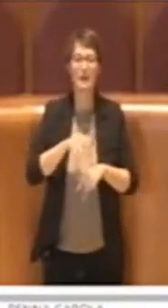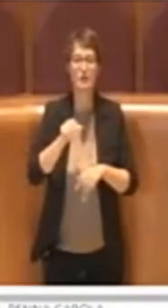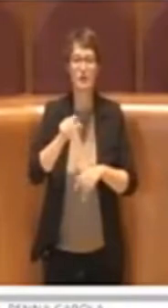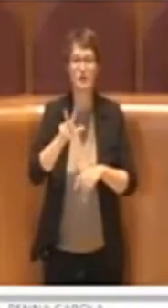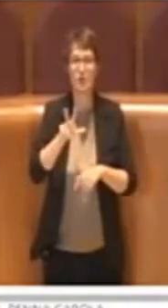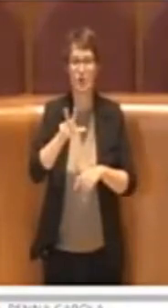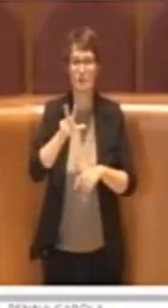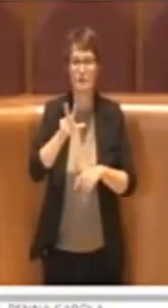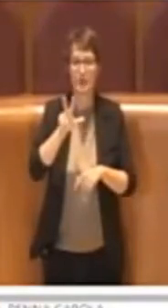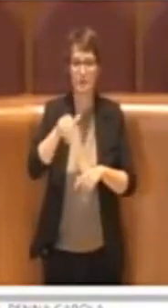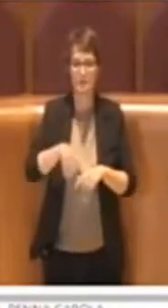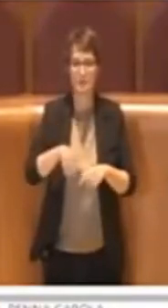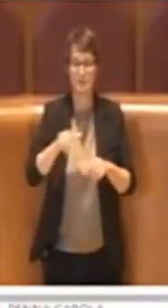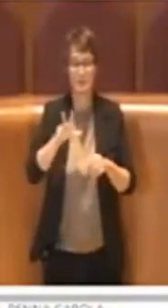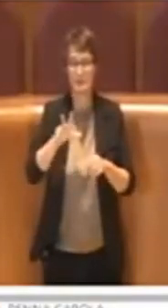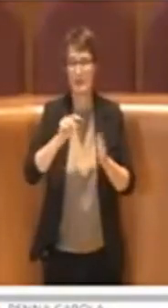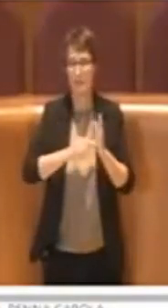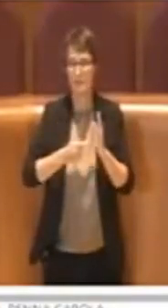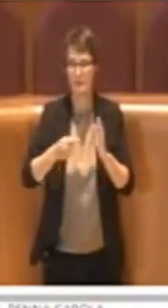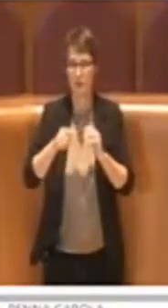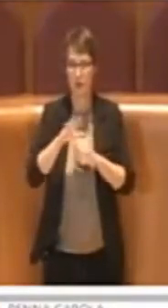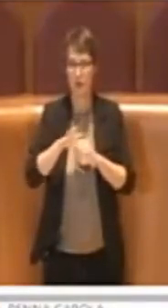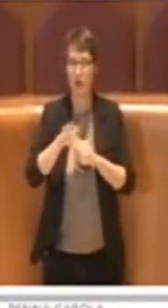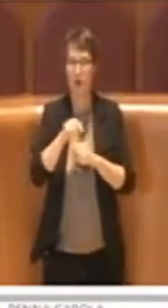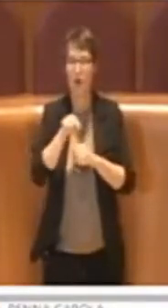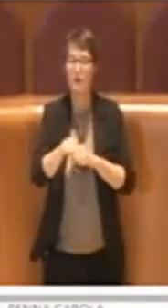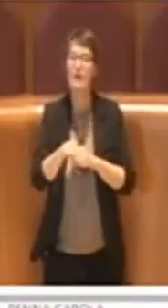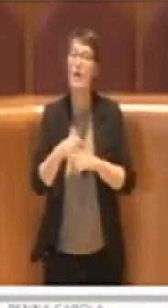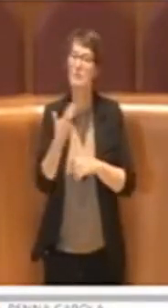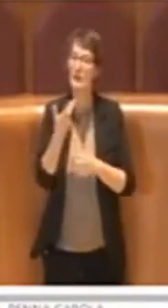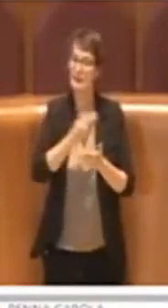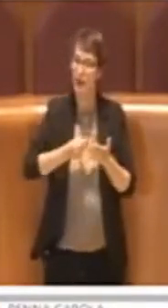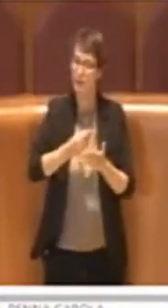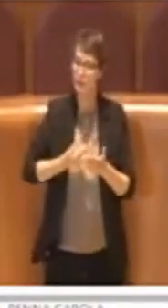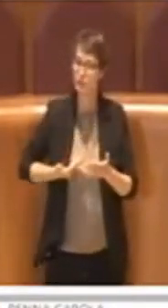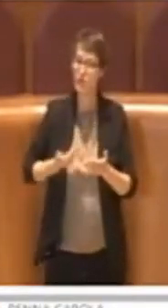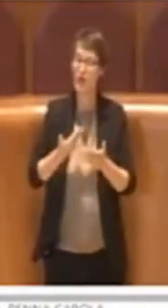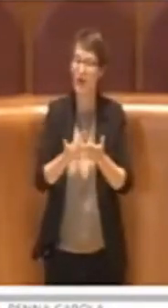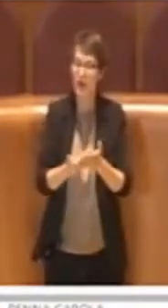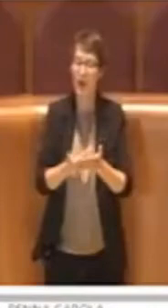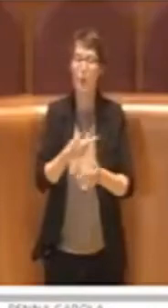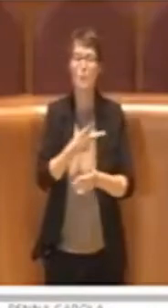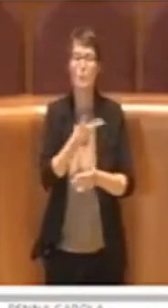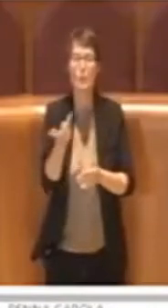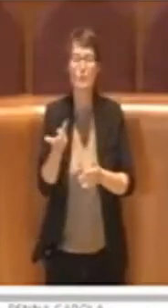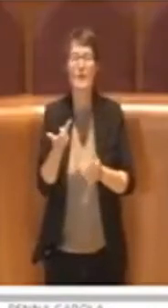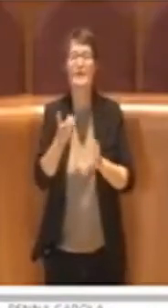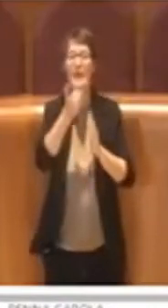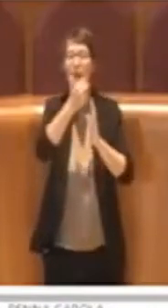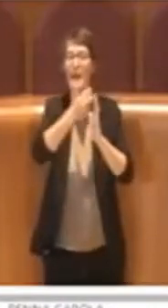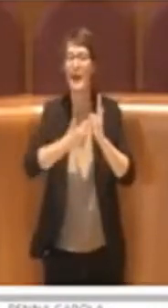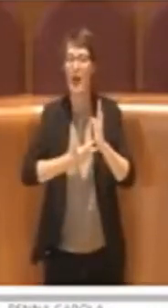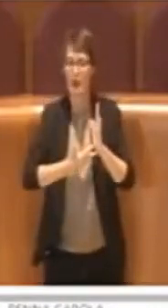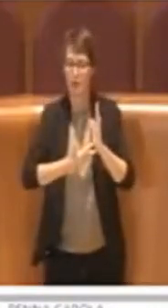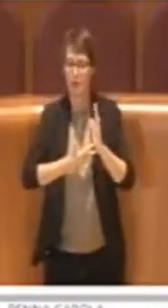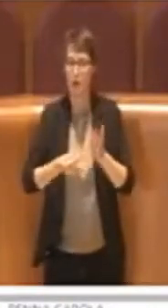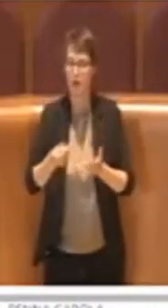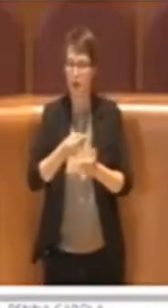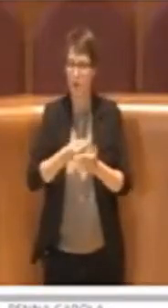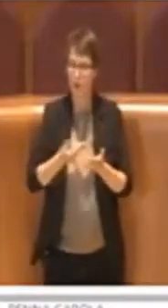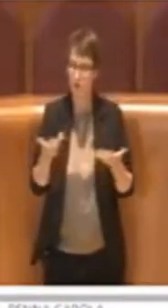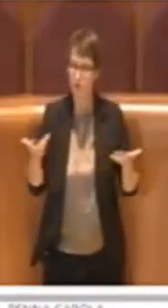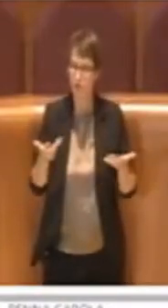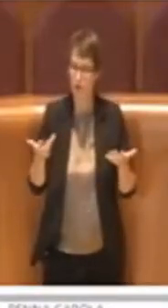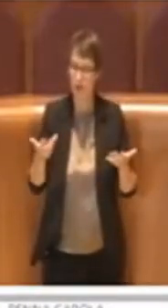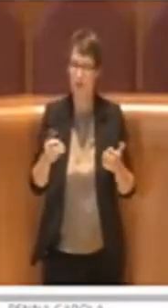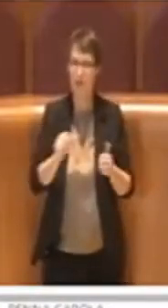dall'amministrazione capitolina sono entrati tutti e 3 nella graduatoria. I progetti in particolare, nello specifico, sono